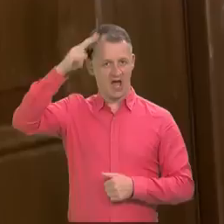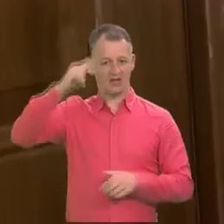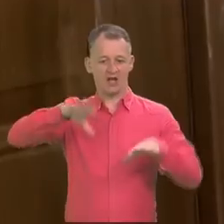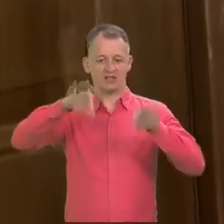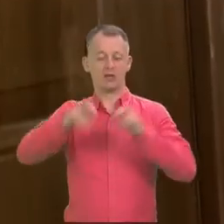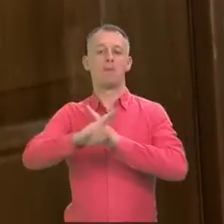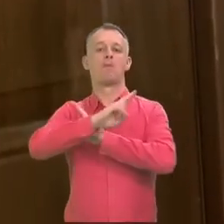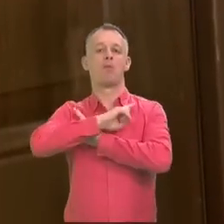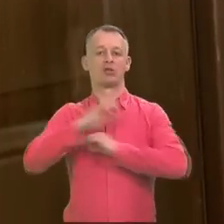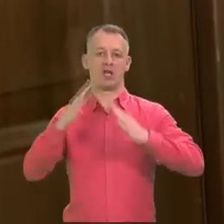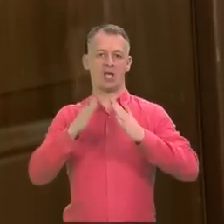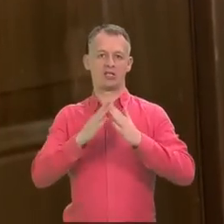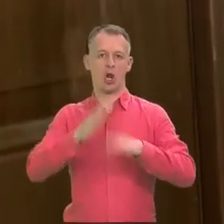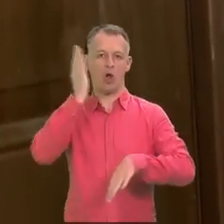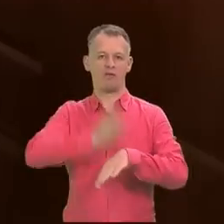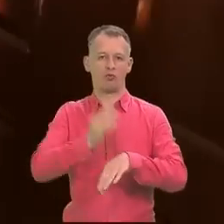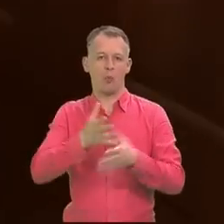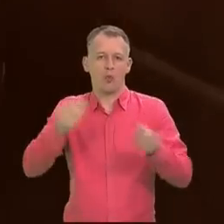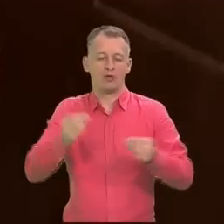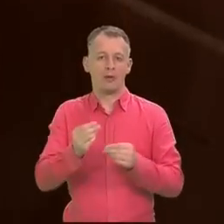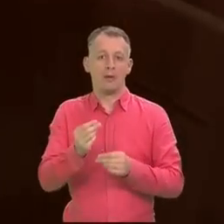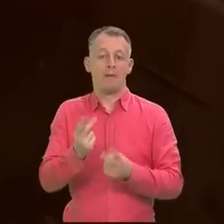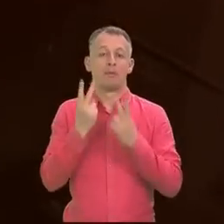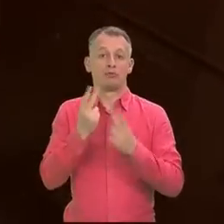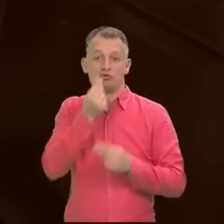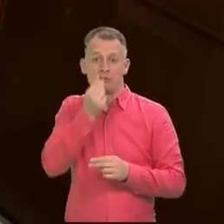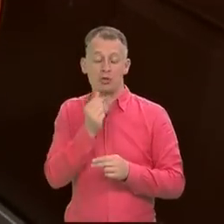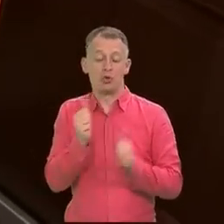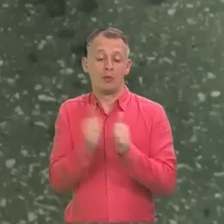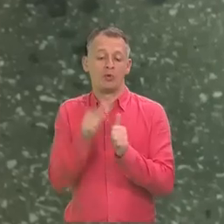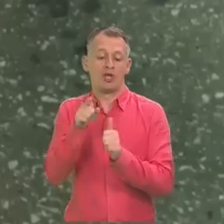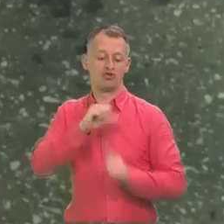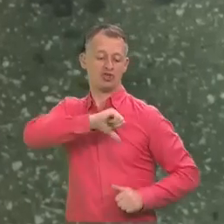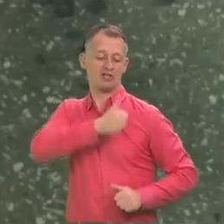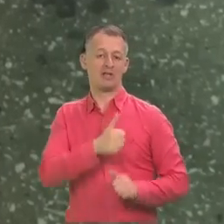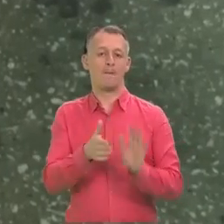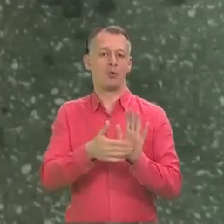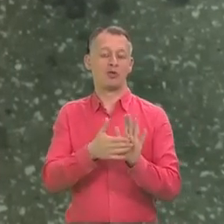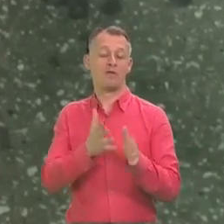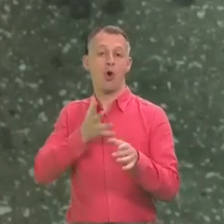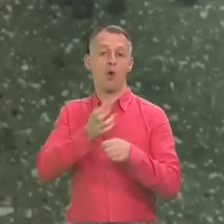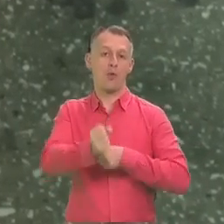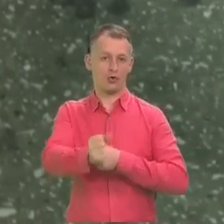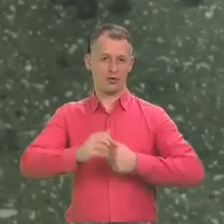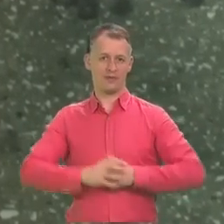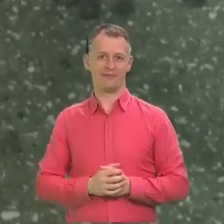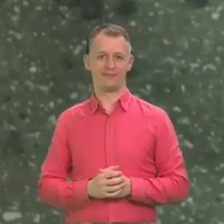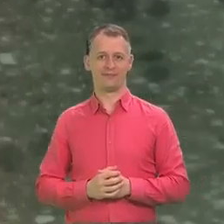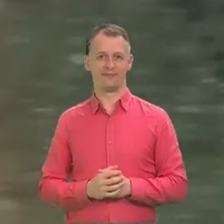găsită moartă în casă cu răni multiple, iar principalul suspect este chiar iubitul ei, gelozia ar fi fost mobilul crimei.